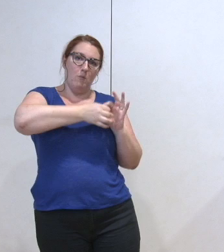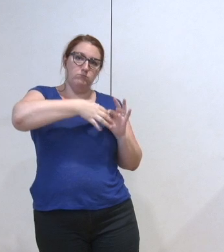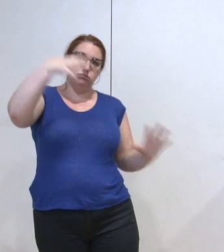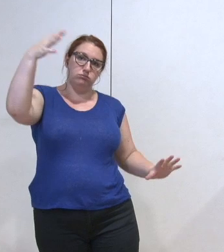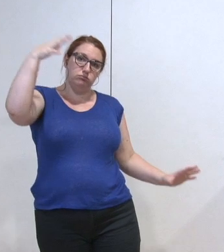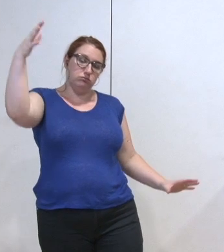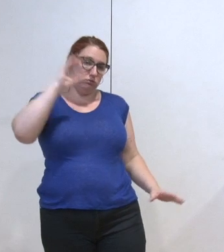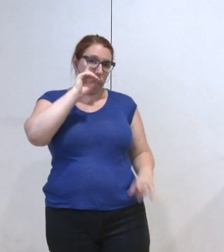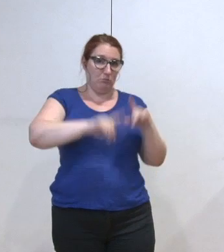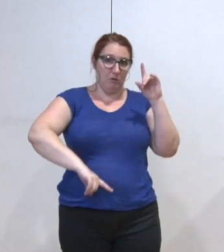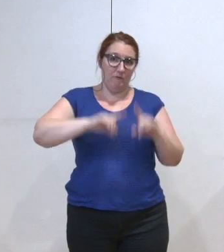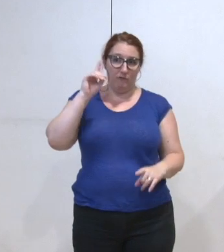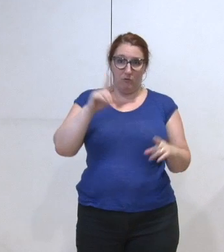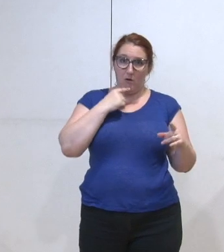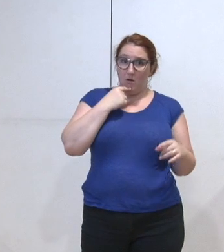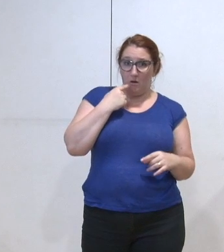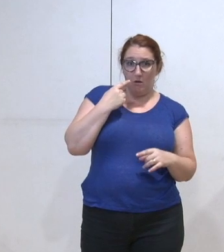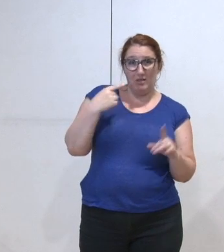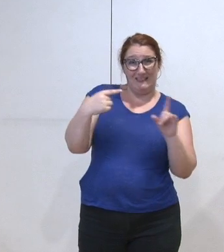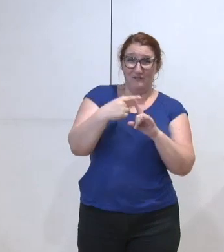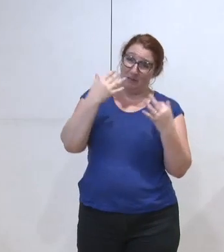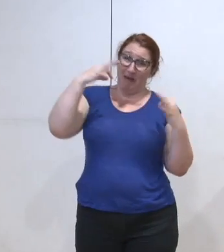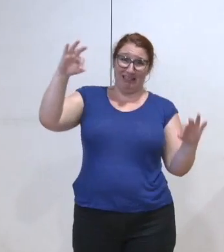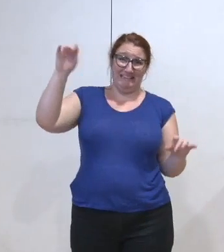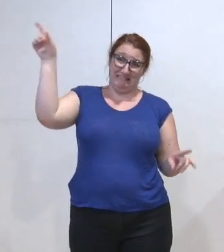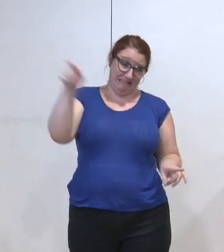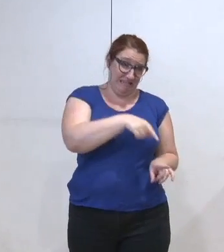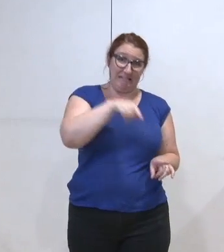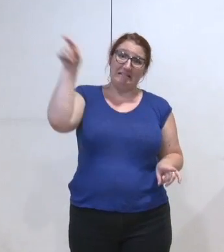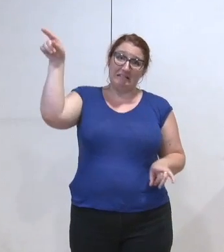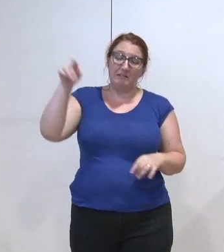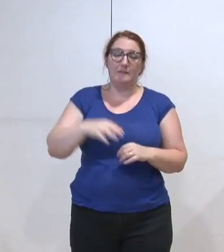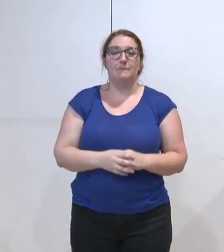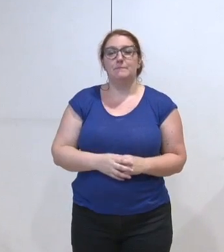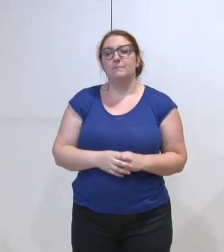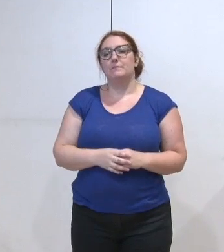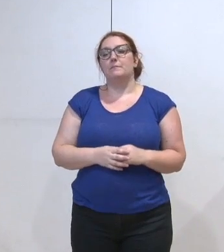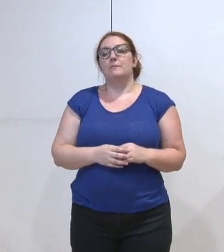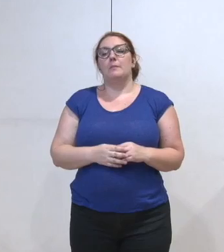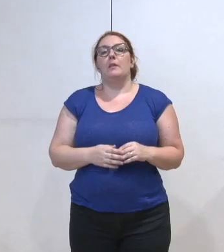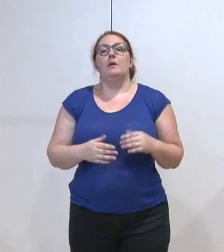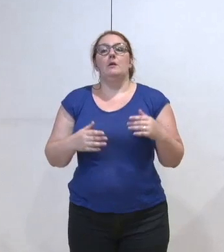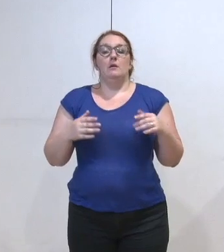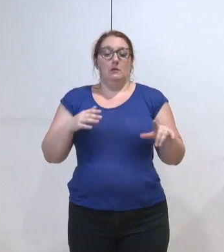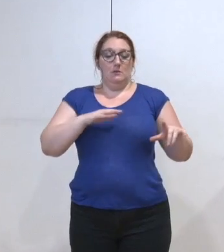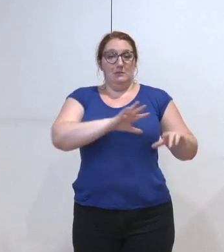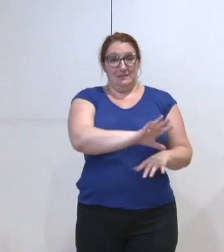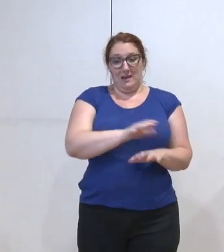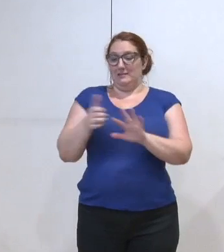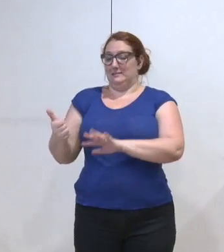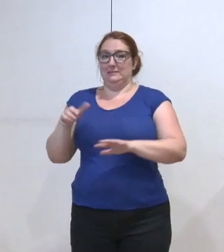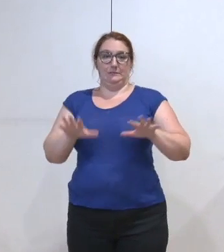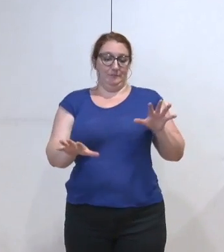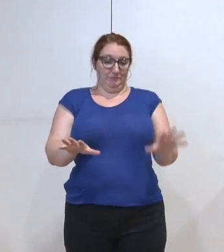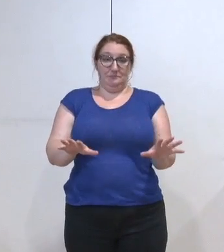atteindre d' un facteur supérieur à à 10 principalement ceci dans ces secteurs 5 et 6 est lié au fait